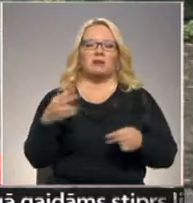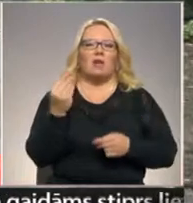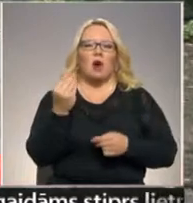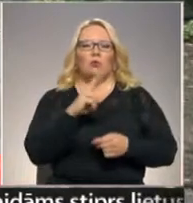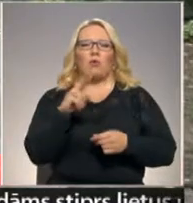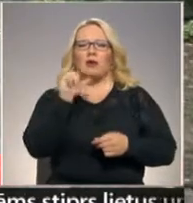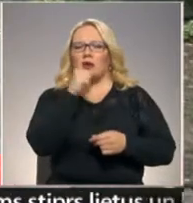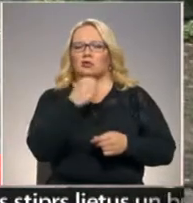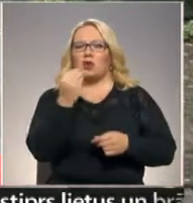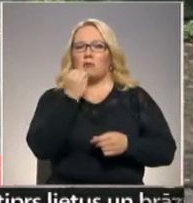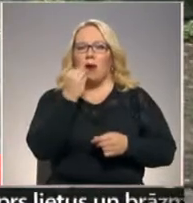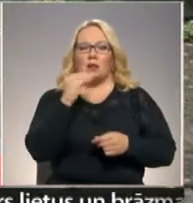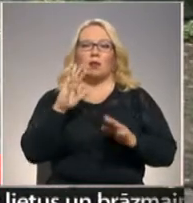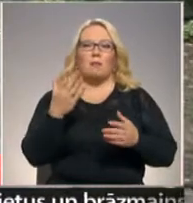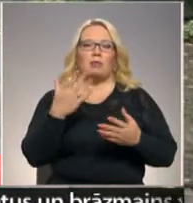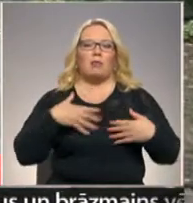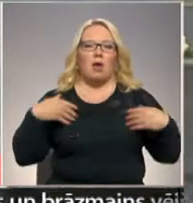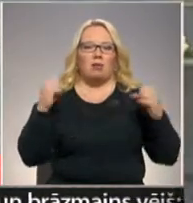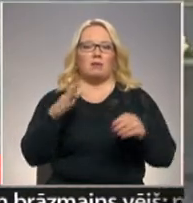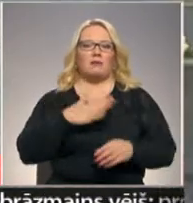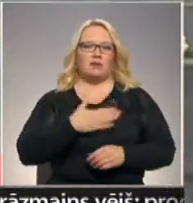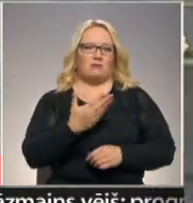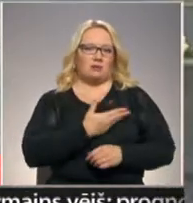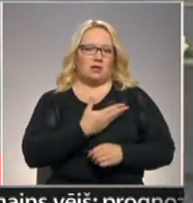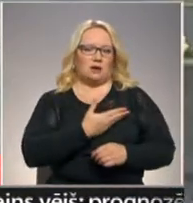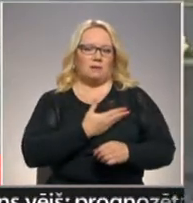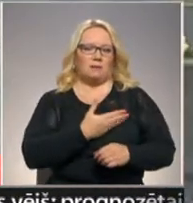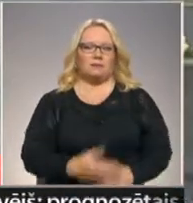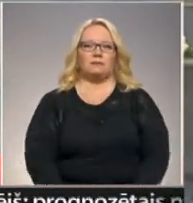garšīgu pārtiku, un viņi atdeva savu dzīvi.